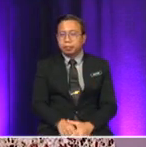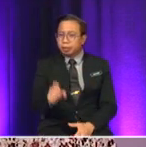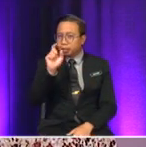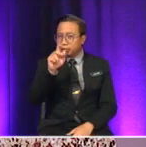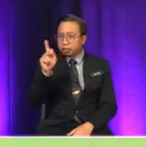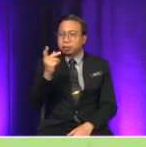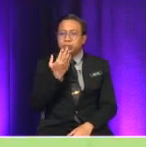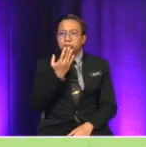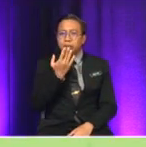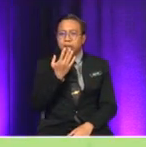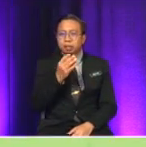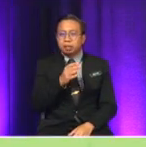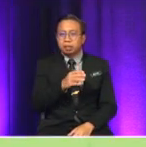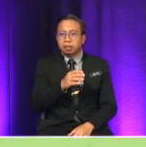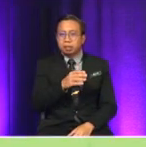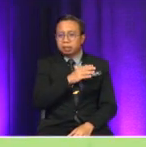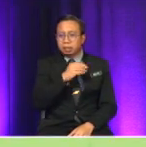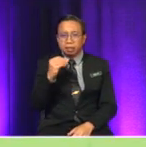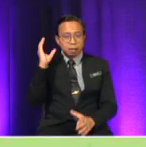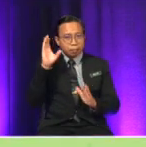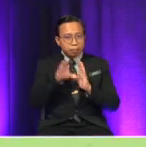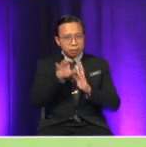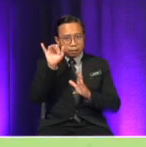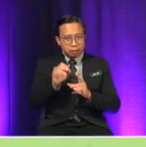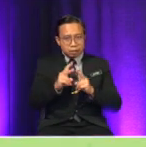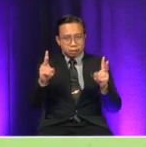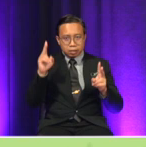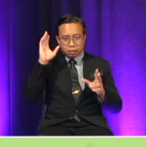Pastikan warna dan gambar yang sangat cantik.